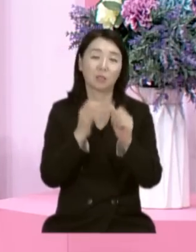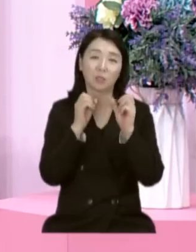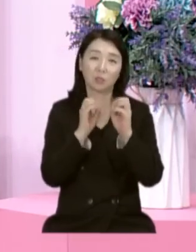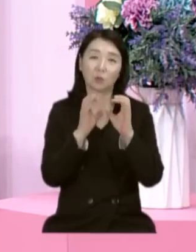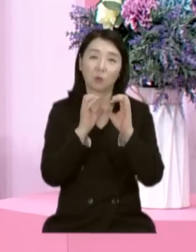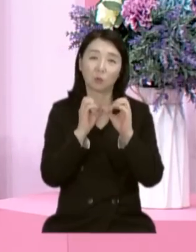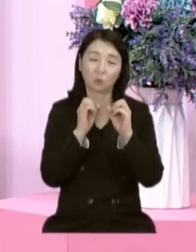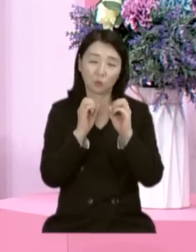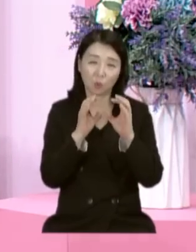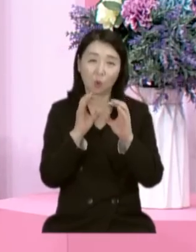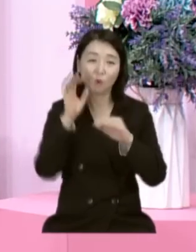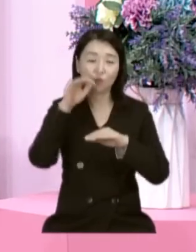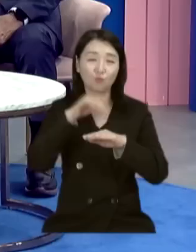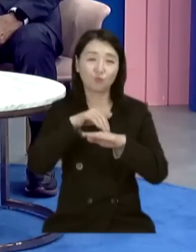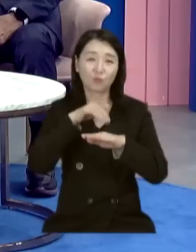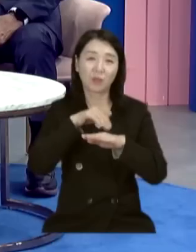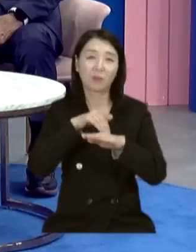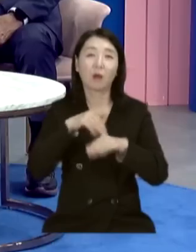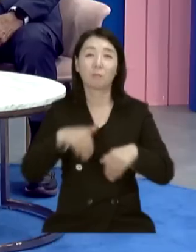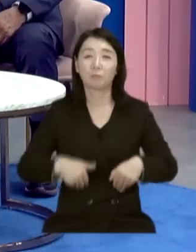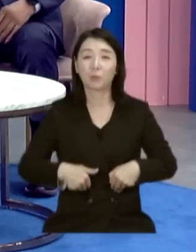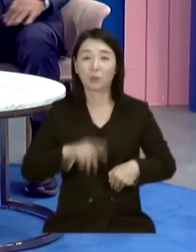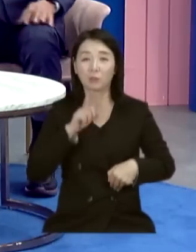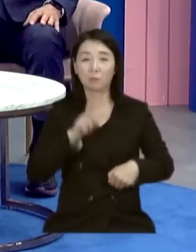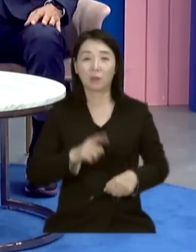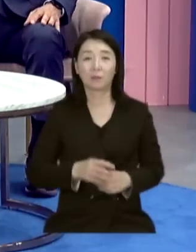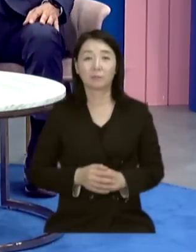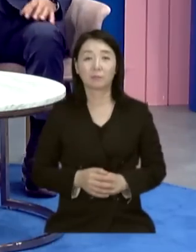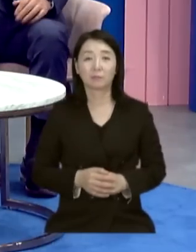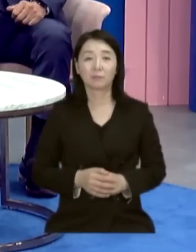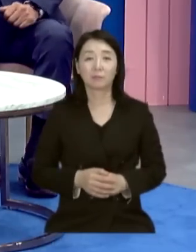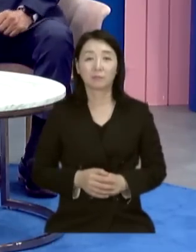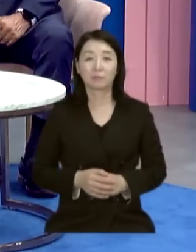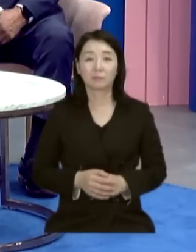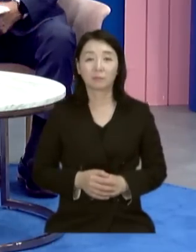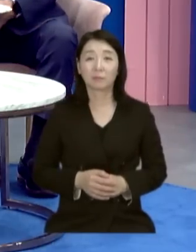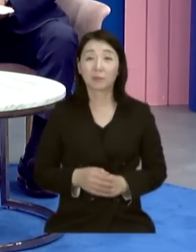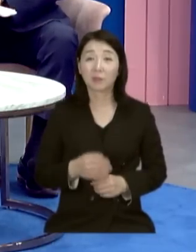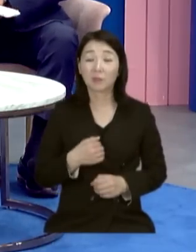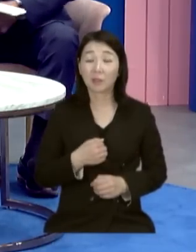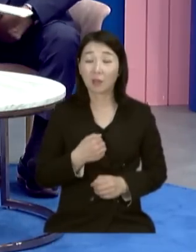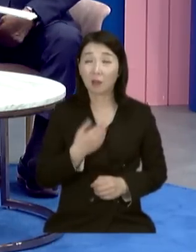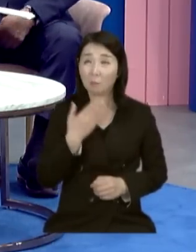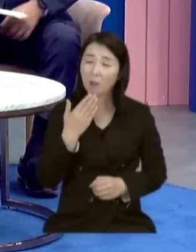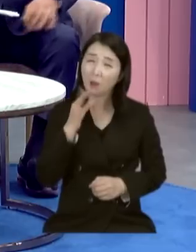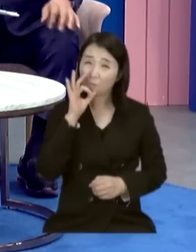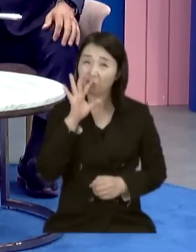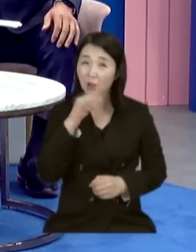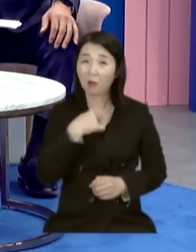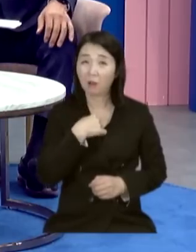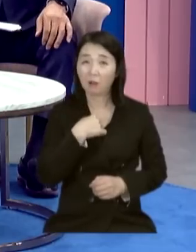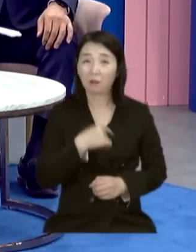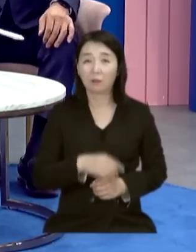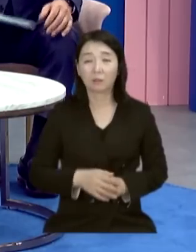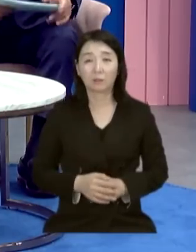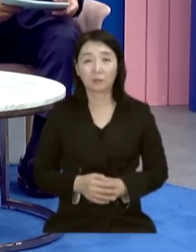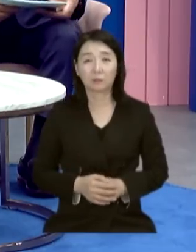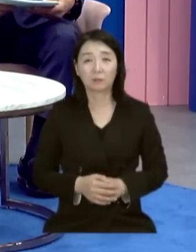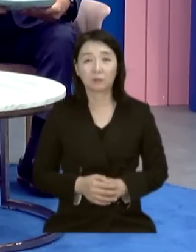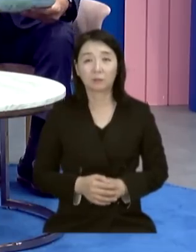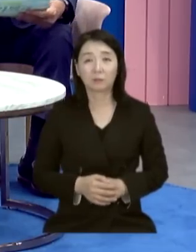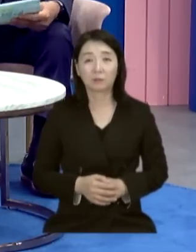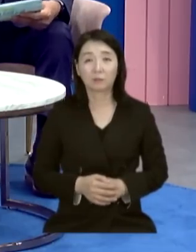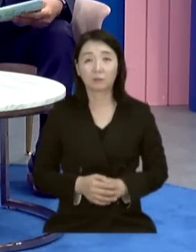선교 훈련 센터가 필요하다. 네네. 그건 뭐 제가 이제 할 수 있는 분야는 아니니까. 예. 그렇게